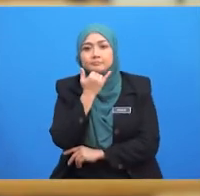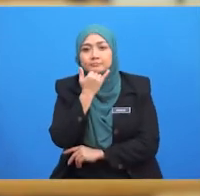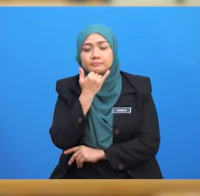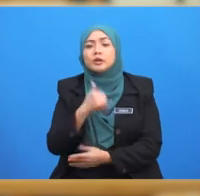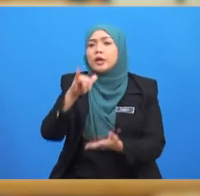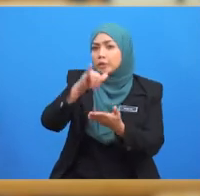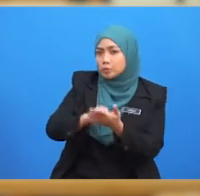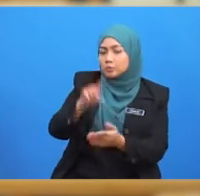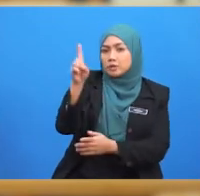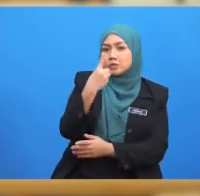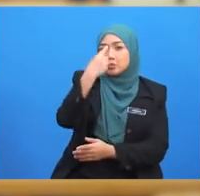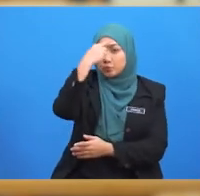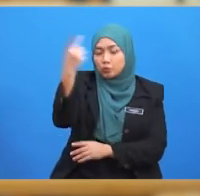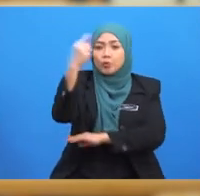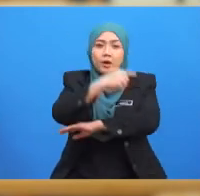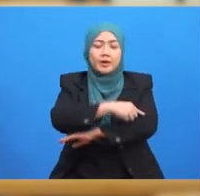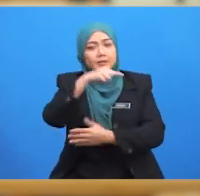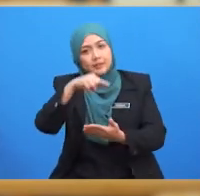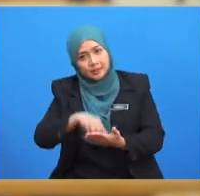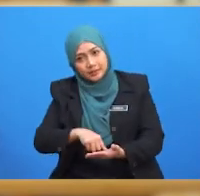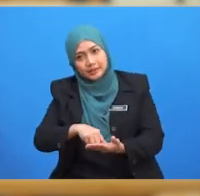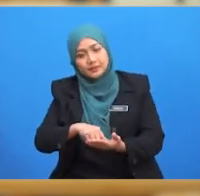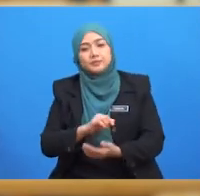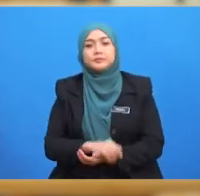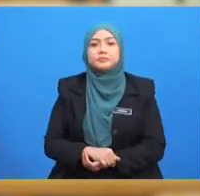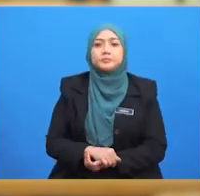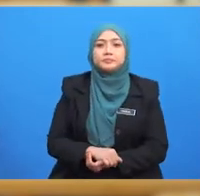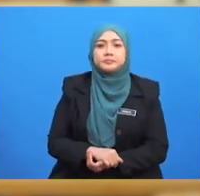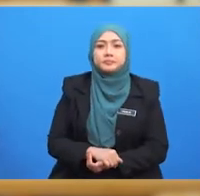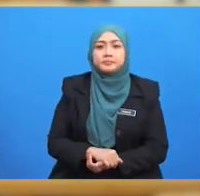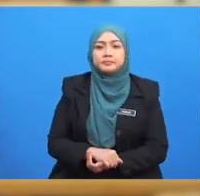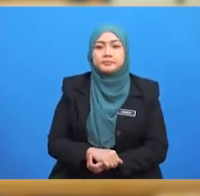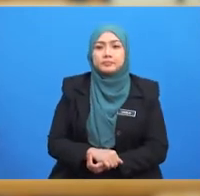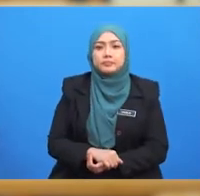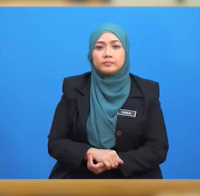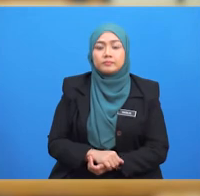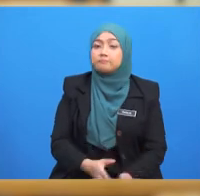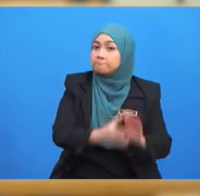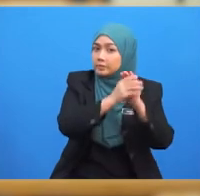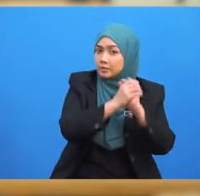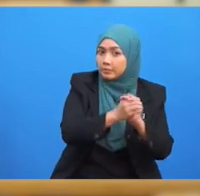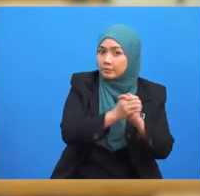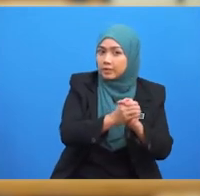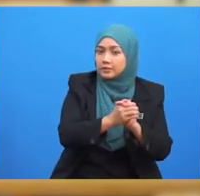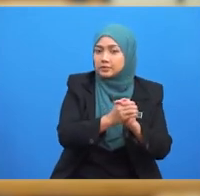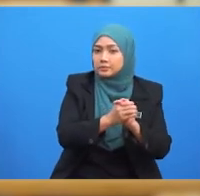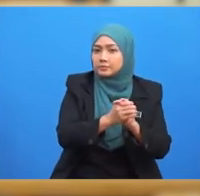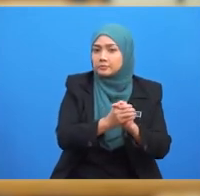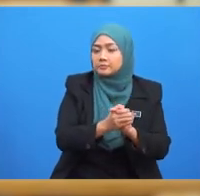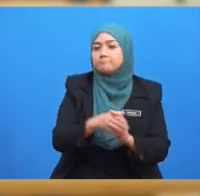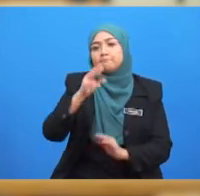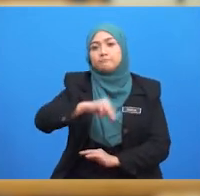sekian saja sesi pembelajaran kita pada hari ini syabas dan